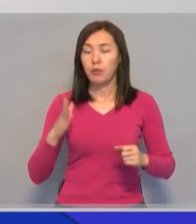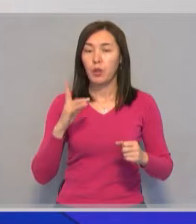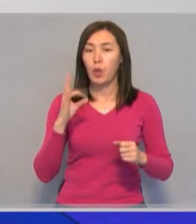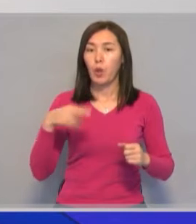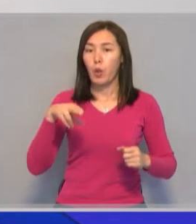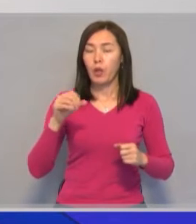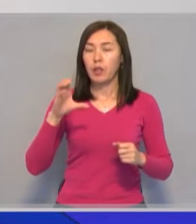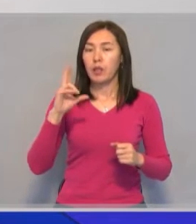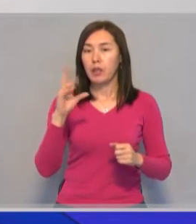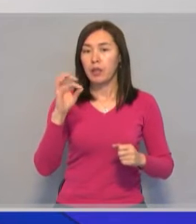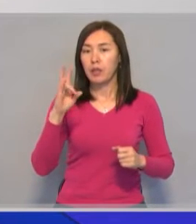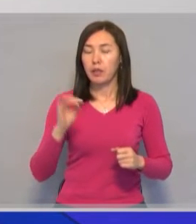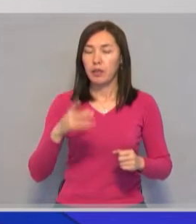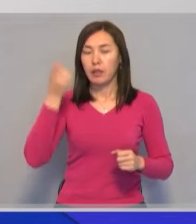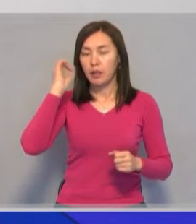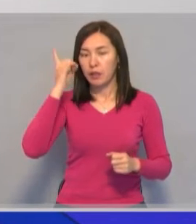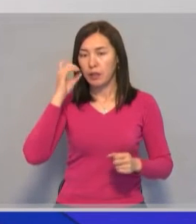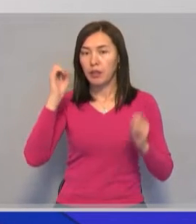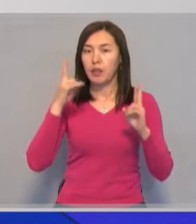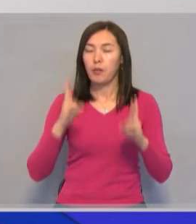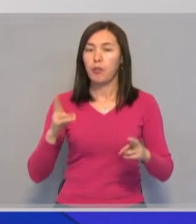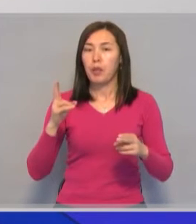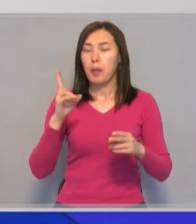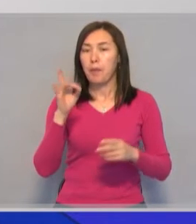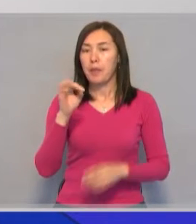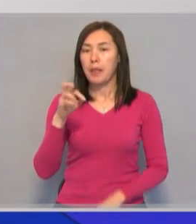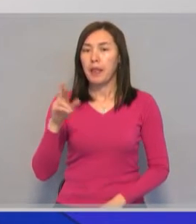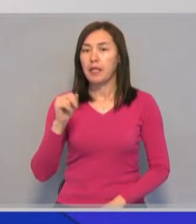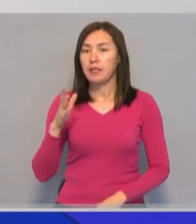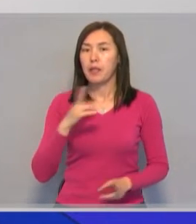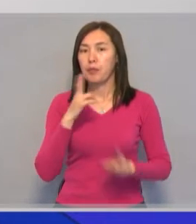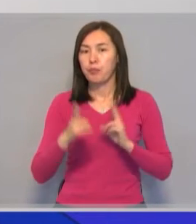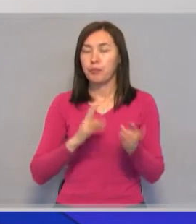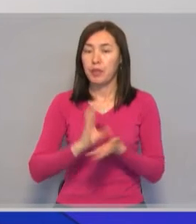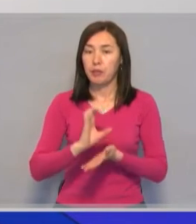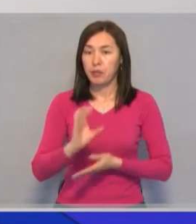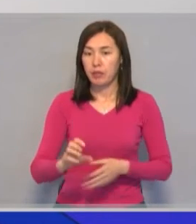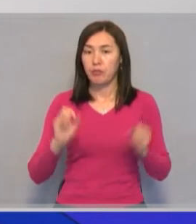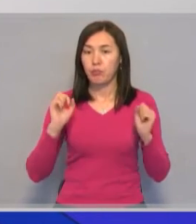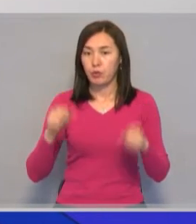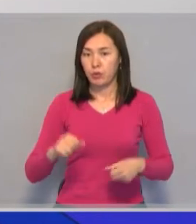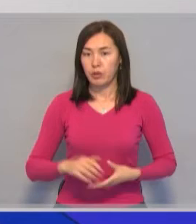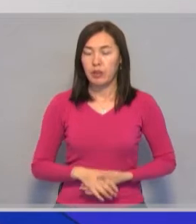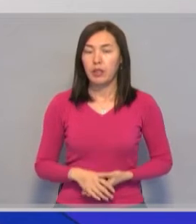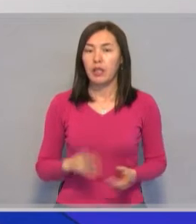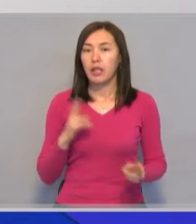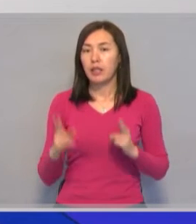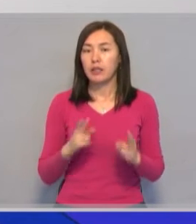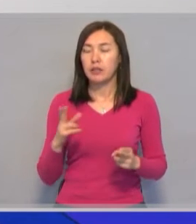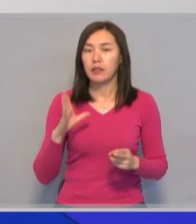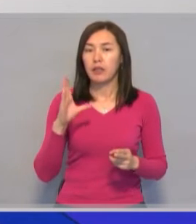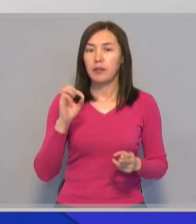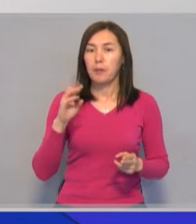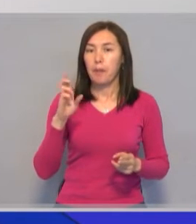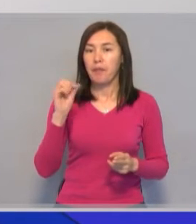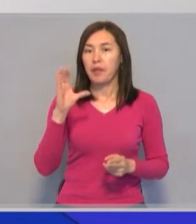кодты сканерлейсіз және телефондағы арнайы қосымшамен жүйеге шағым бересіз. Шағымды веб-сайт